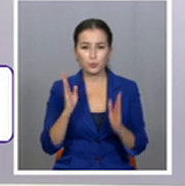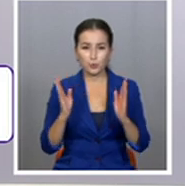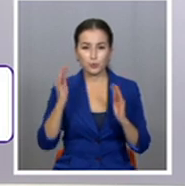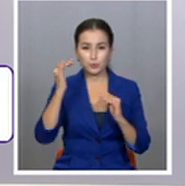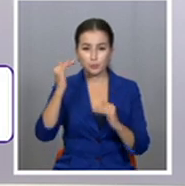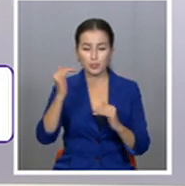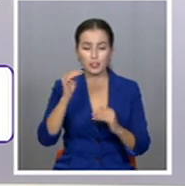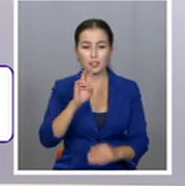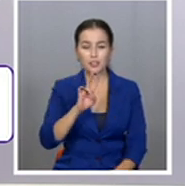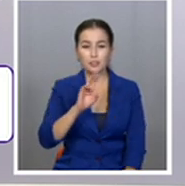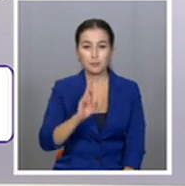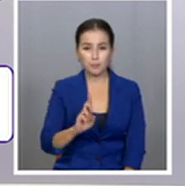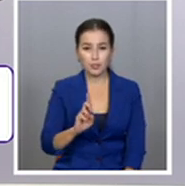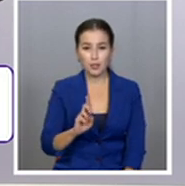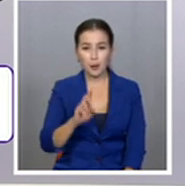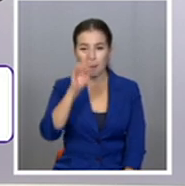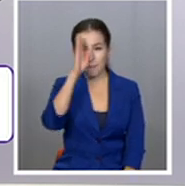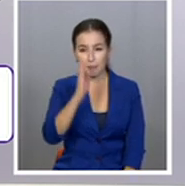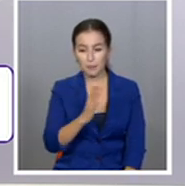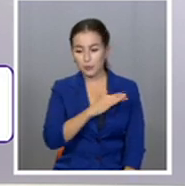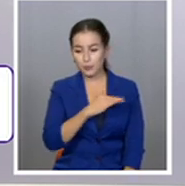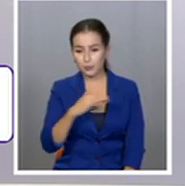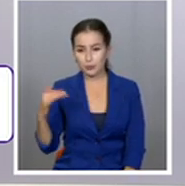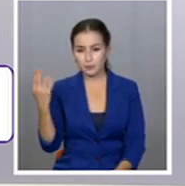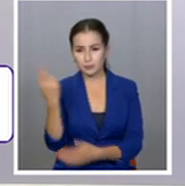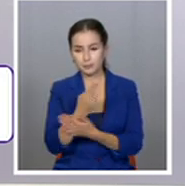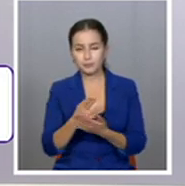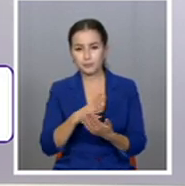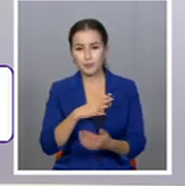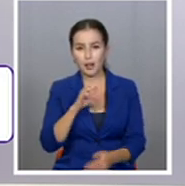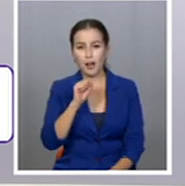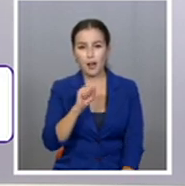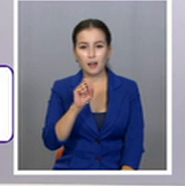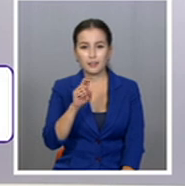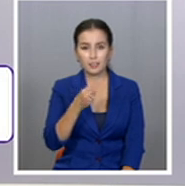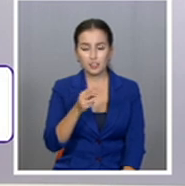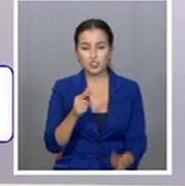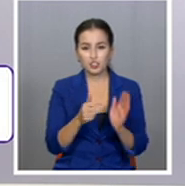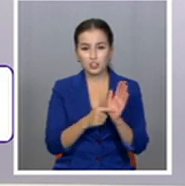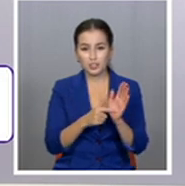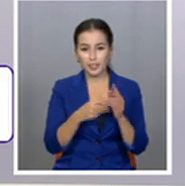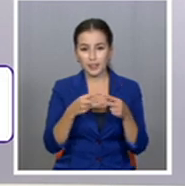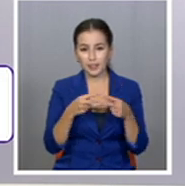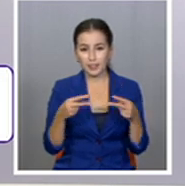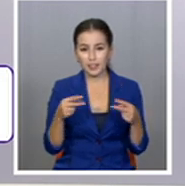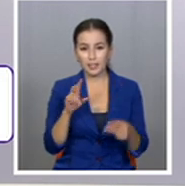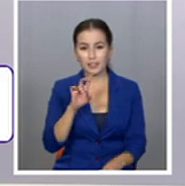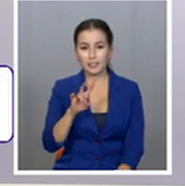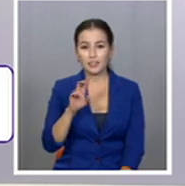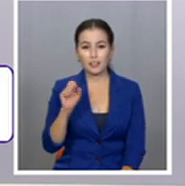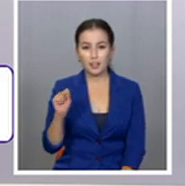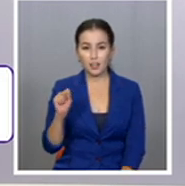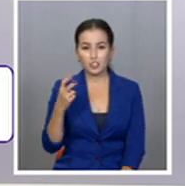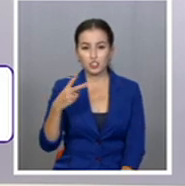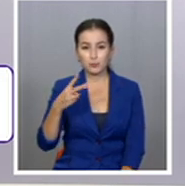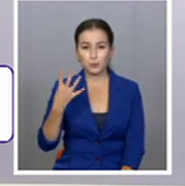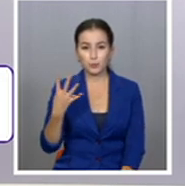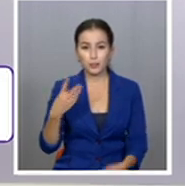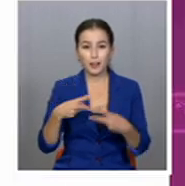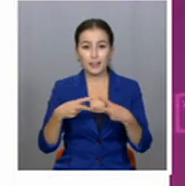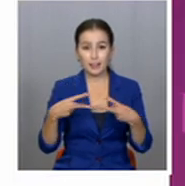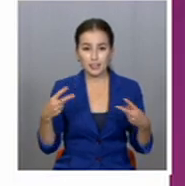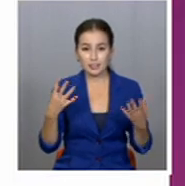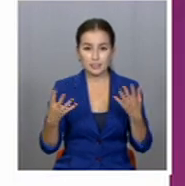NB перпендикуляры жүргізілген. AD 7-ге тең, NA 24-ке тең екені белгілі